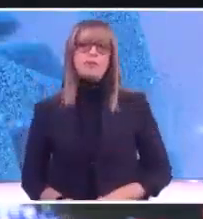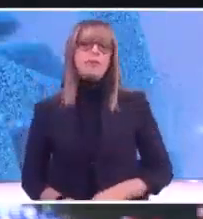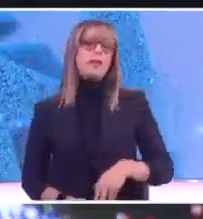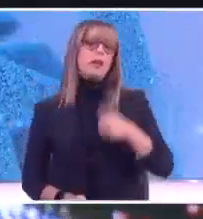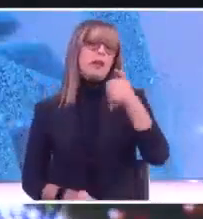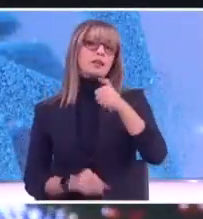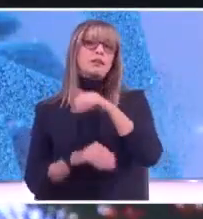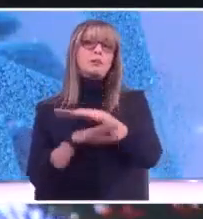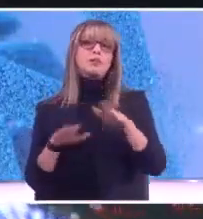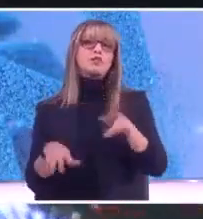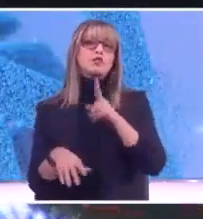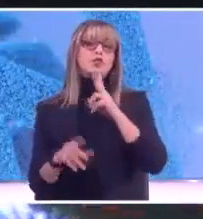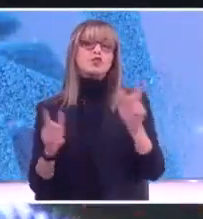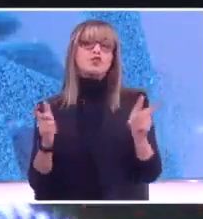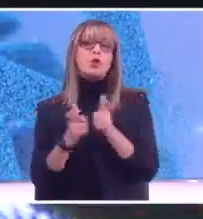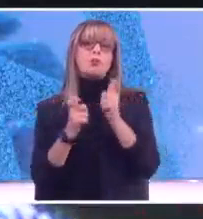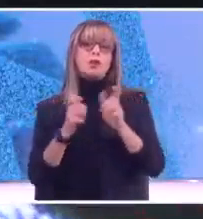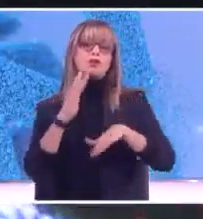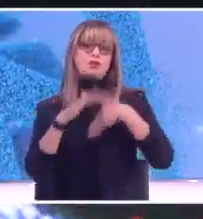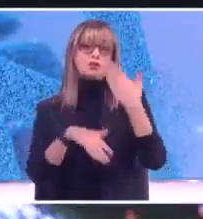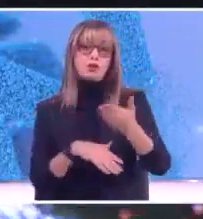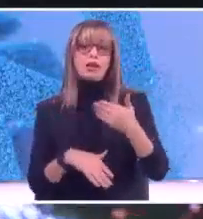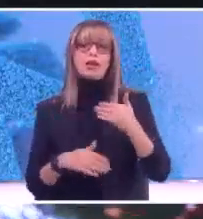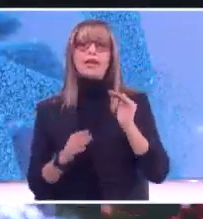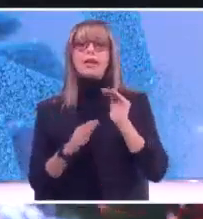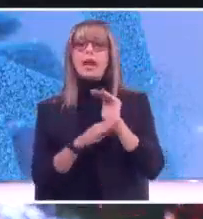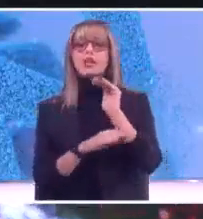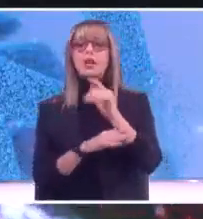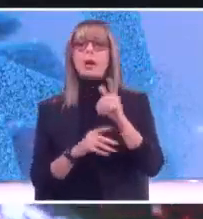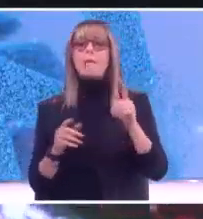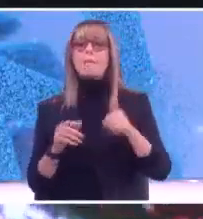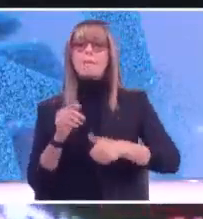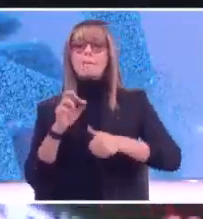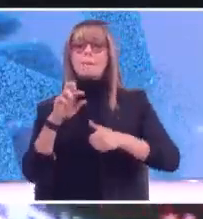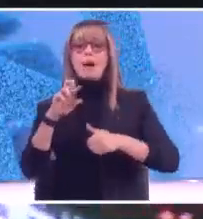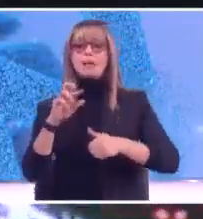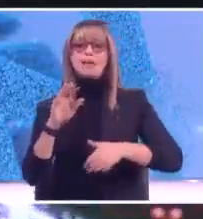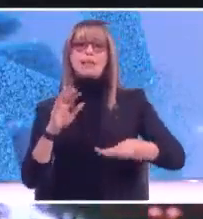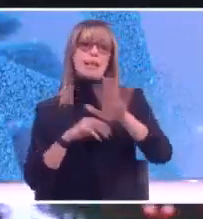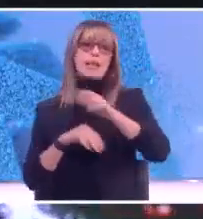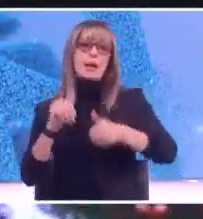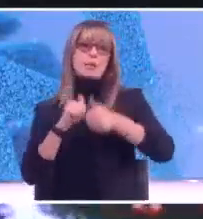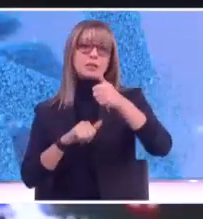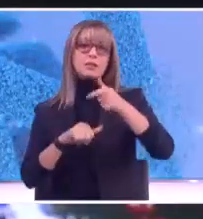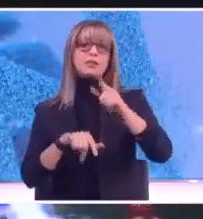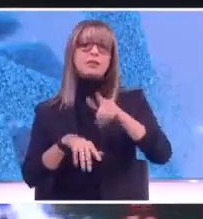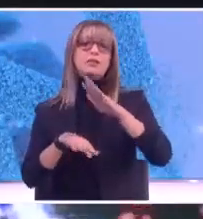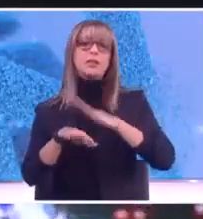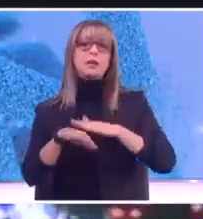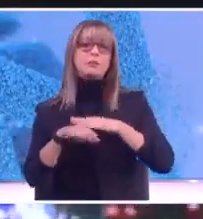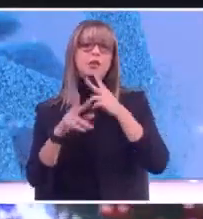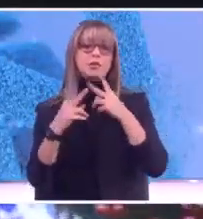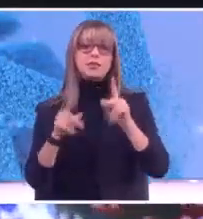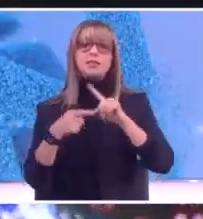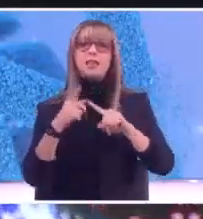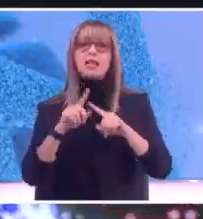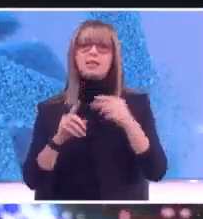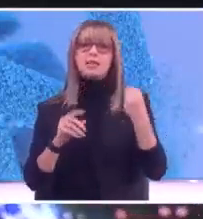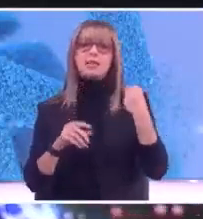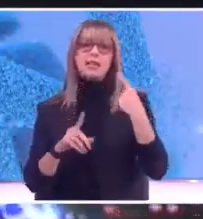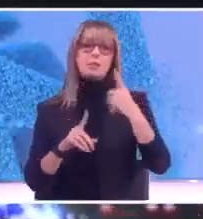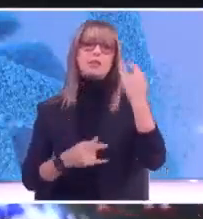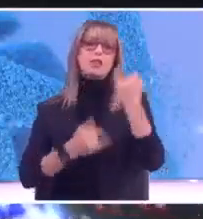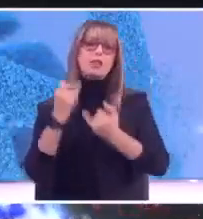Altılı Masa'nın son toplantısının ardından Gelecek Partisi Genel Başkanı Ahmet Davutoğlu'nun yaptığı açıklamayla siyasette yeni